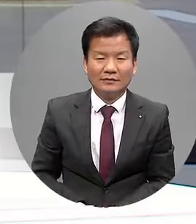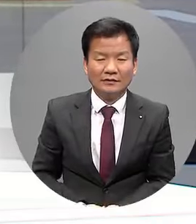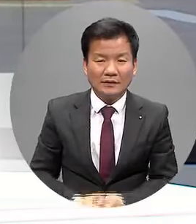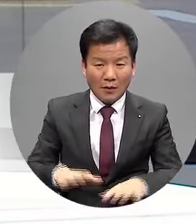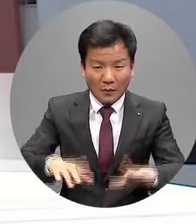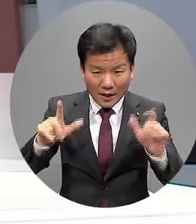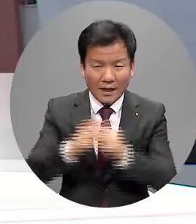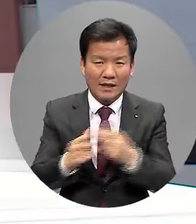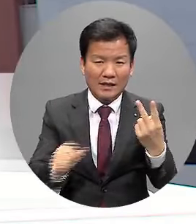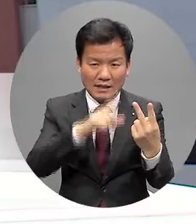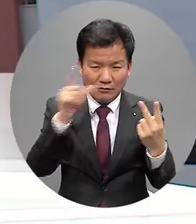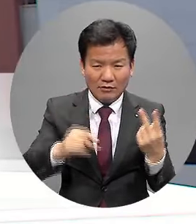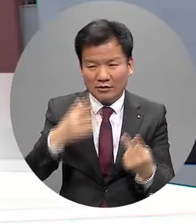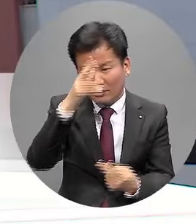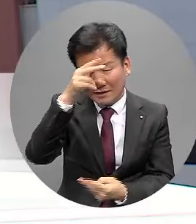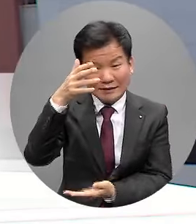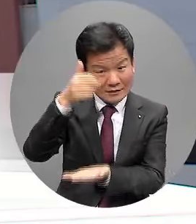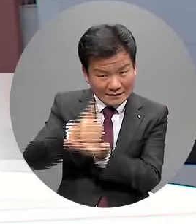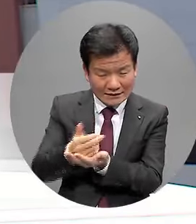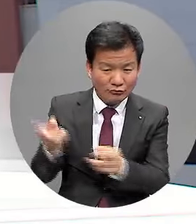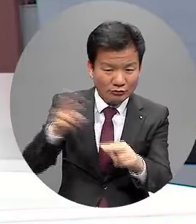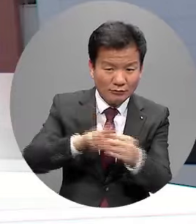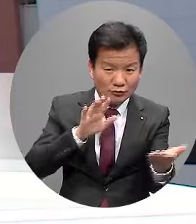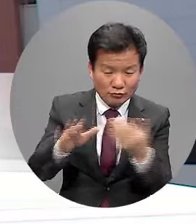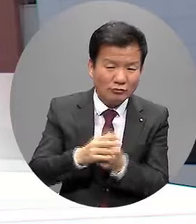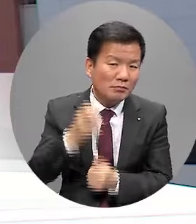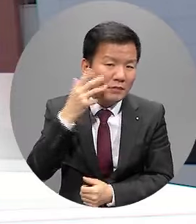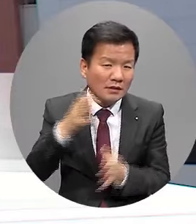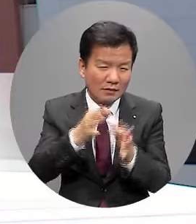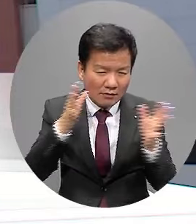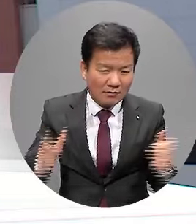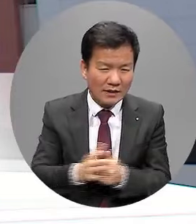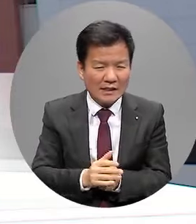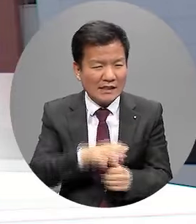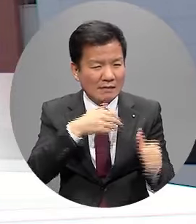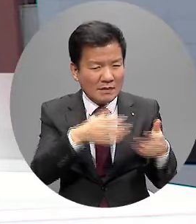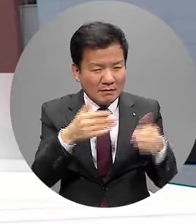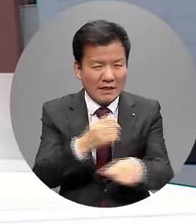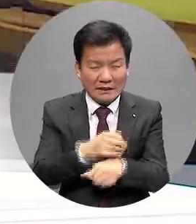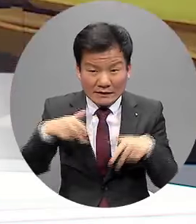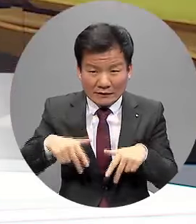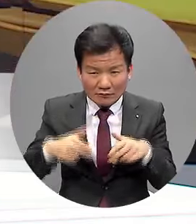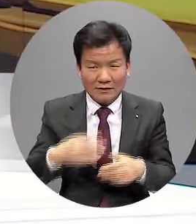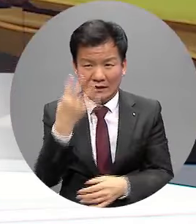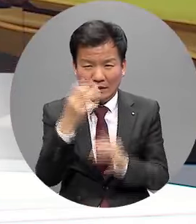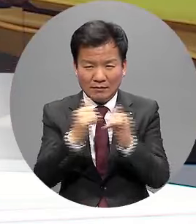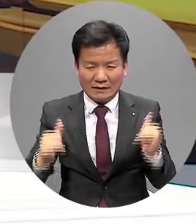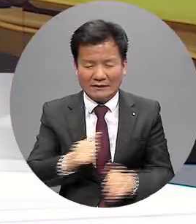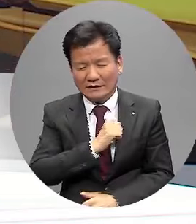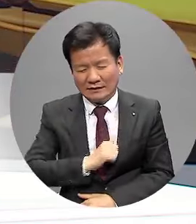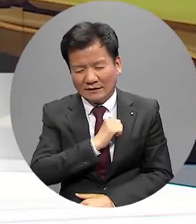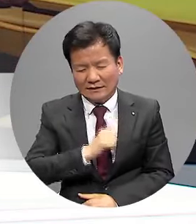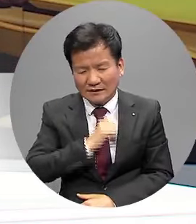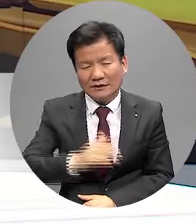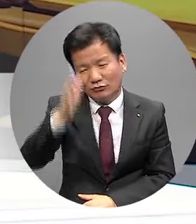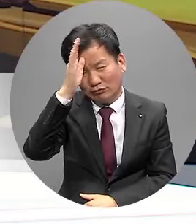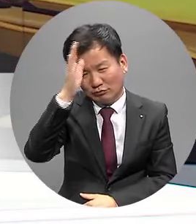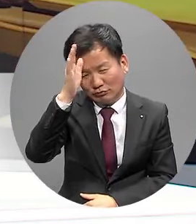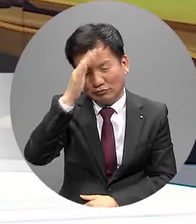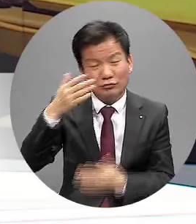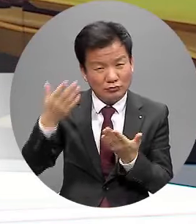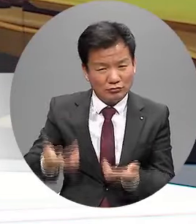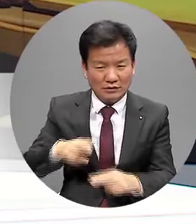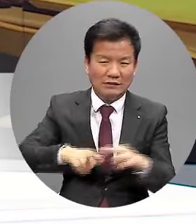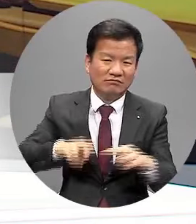올해 2월 경찰서장 부임 이후 8개월 동안 막말을 견디다 못한 직원 4명이 퇴직을 하거나 병가를 내는 등